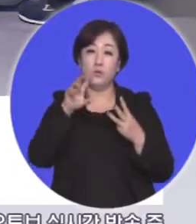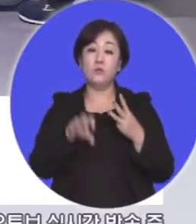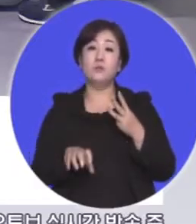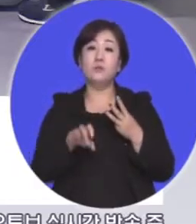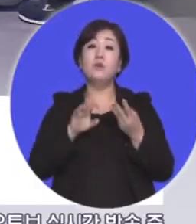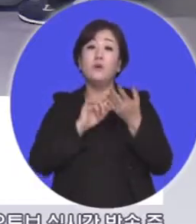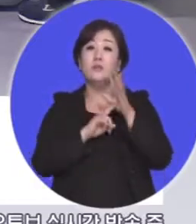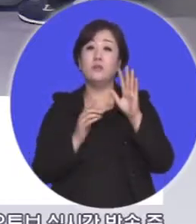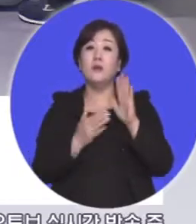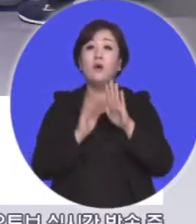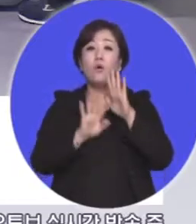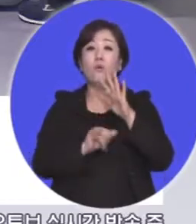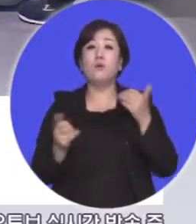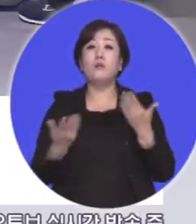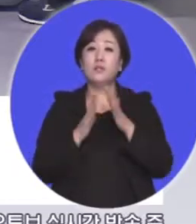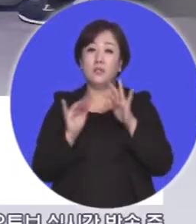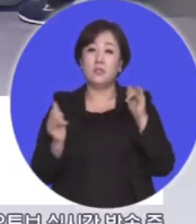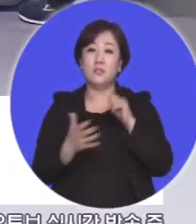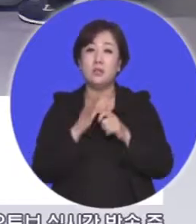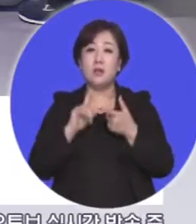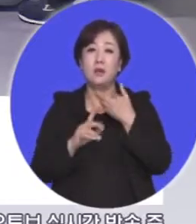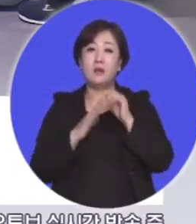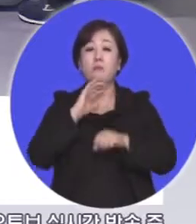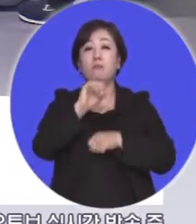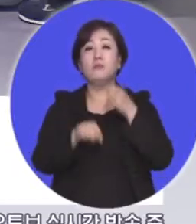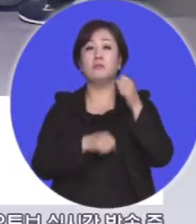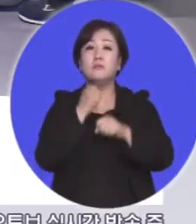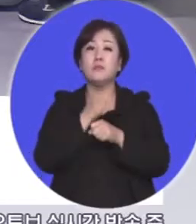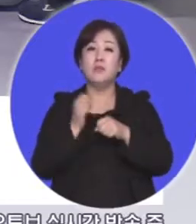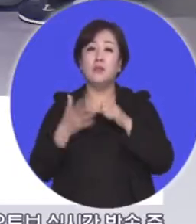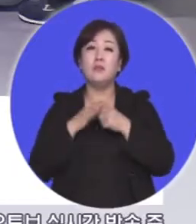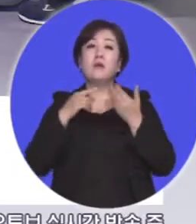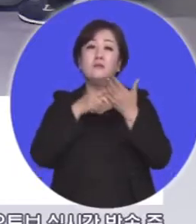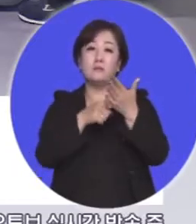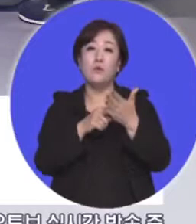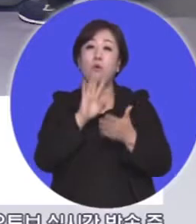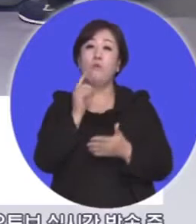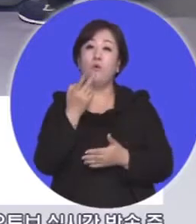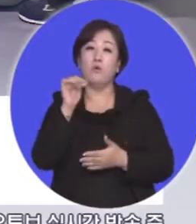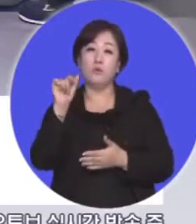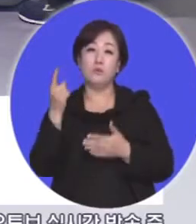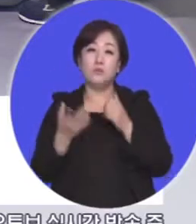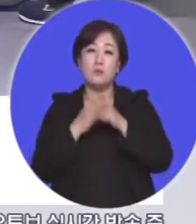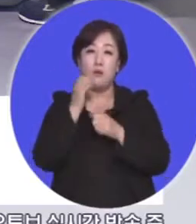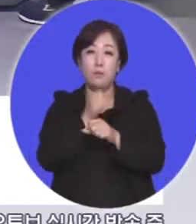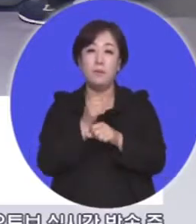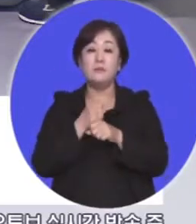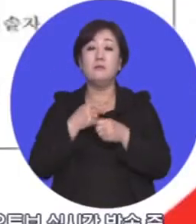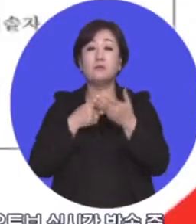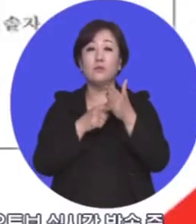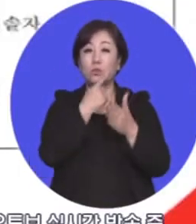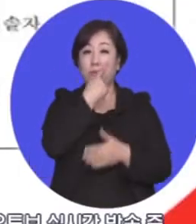나타났는데 공무원들은 엉터리 연수 보고서를 제출하기도 했습니다. 배윤주 기자입니다.